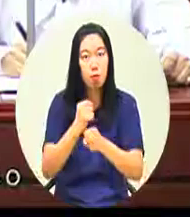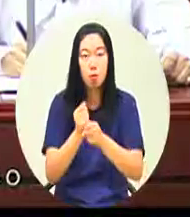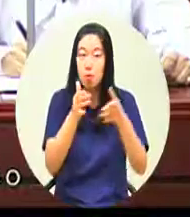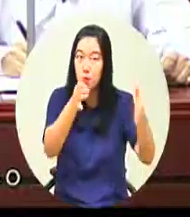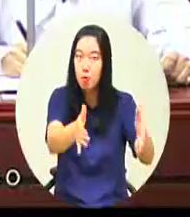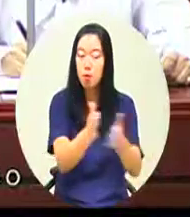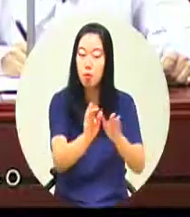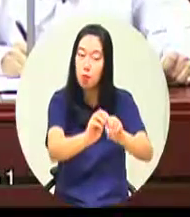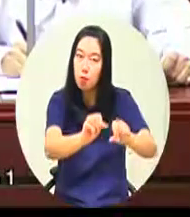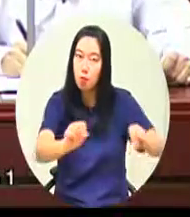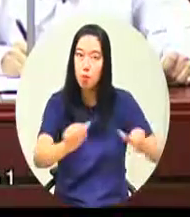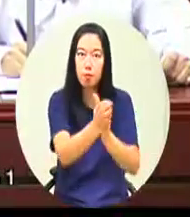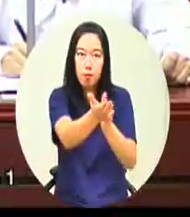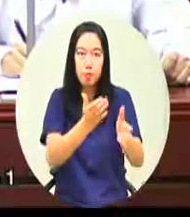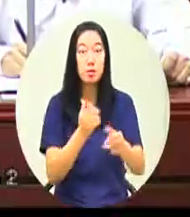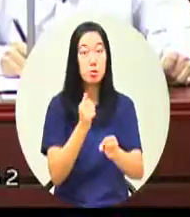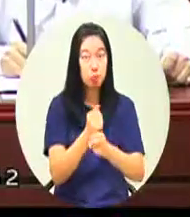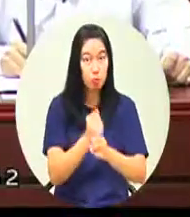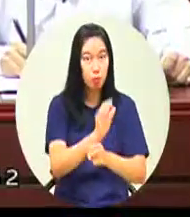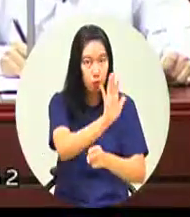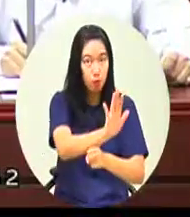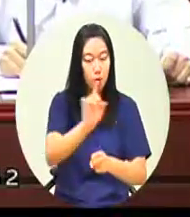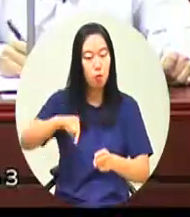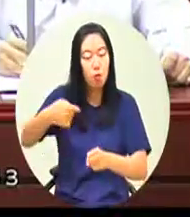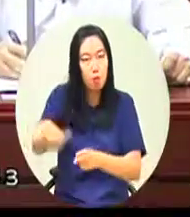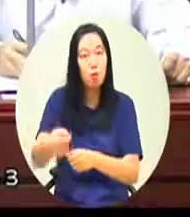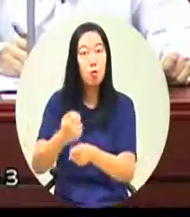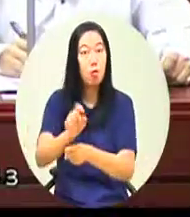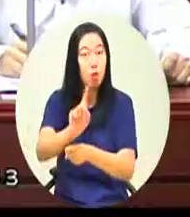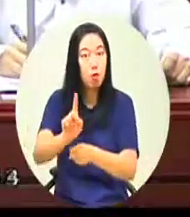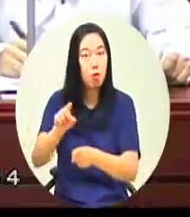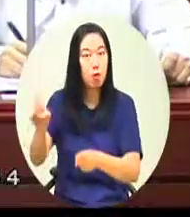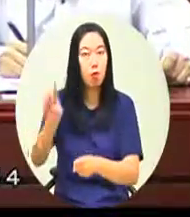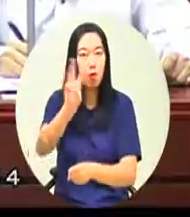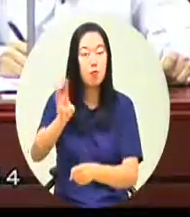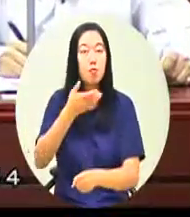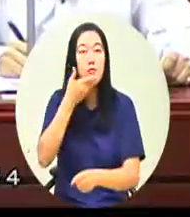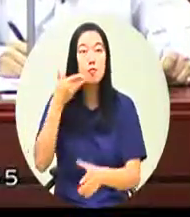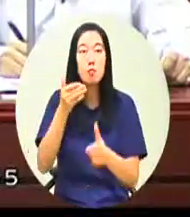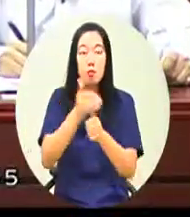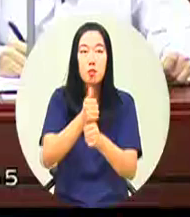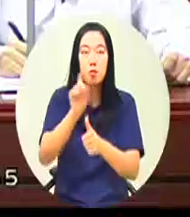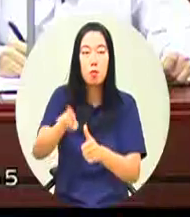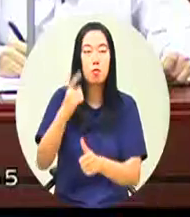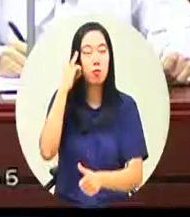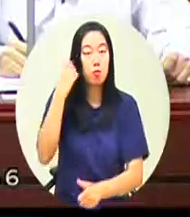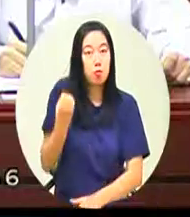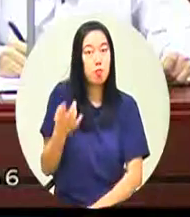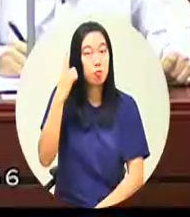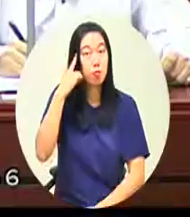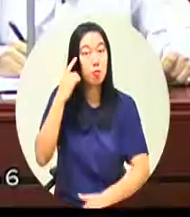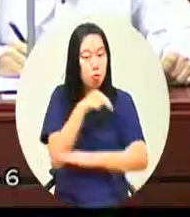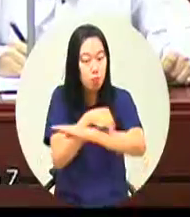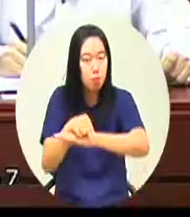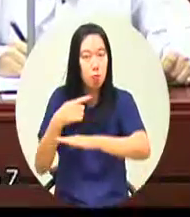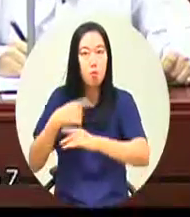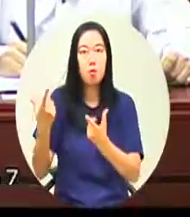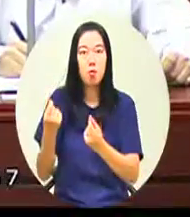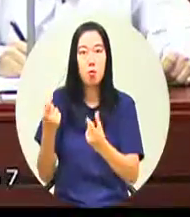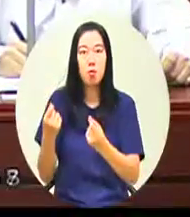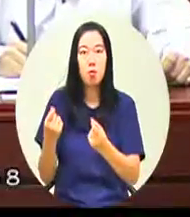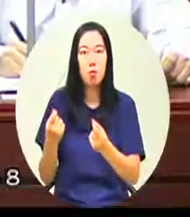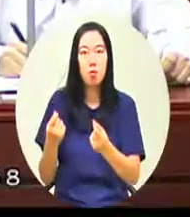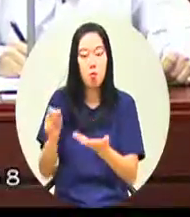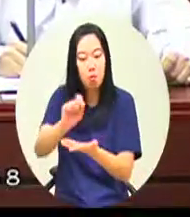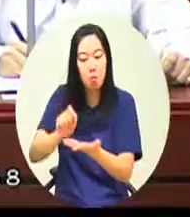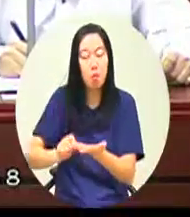土地的前置作业，啊，后壁可能若水利署才有个新的计划，我会阁报计划去你甲争